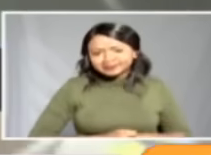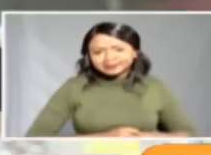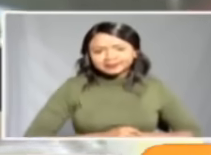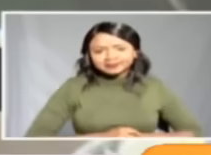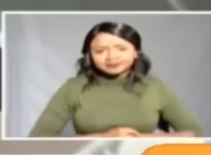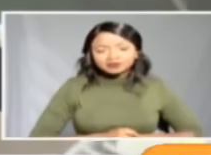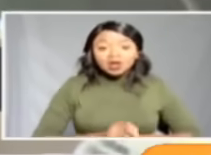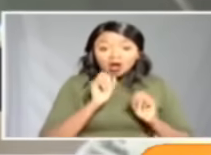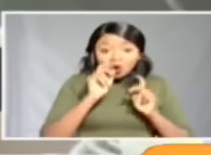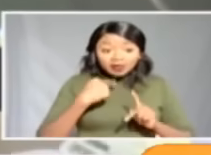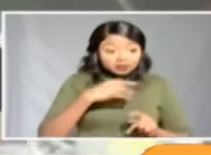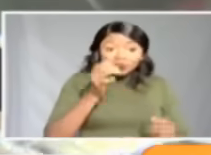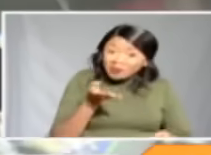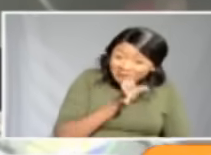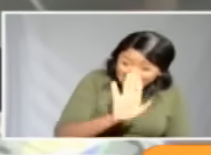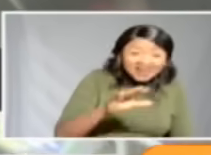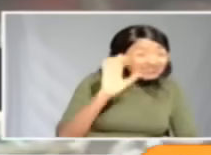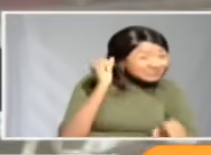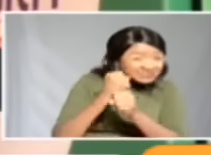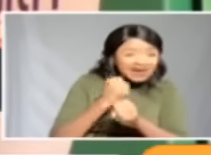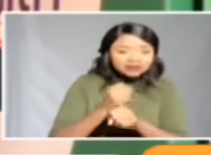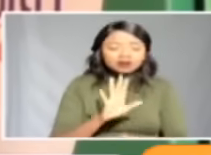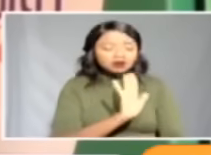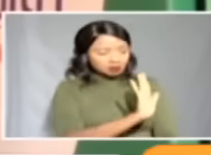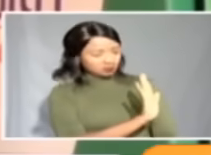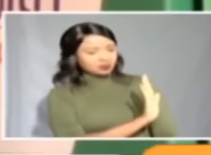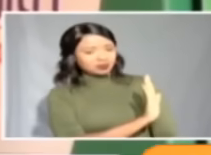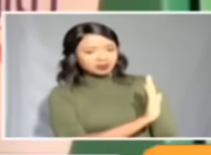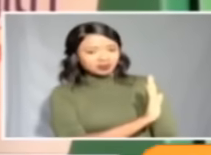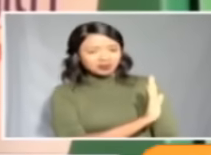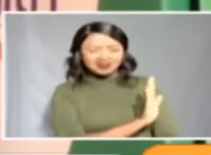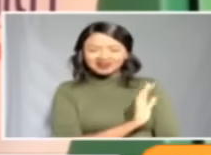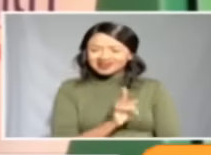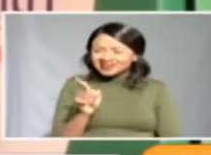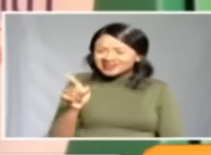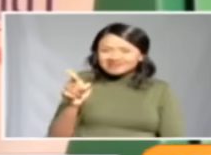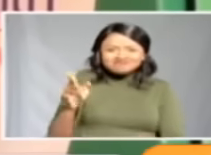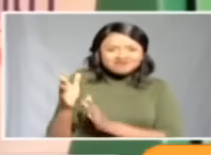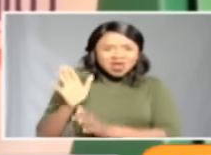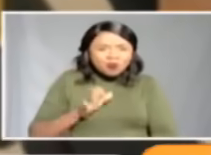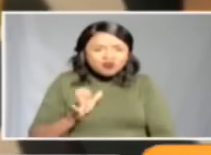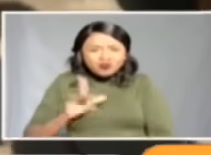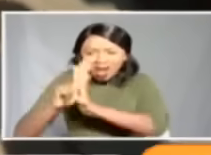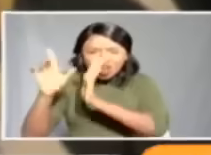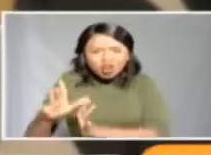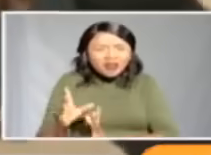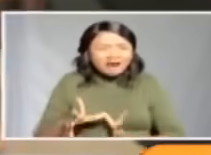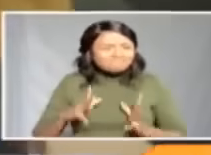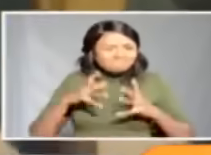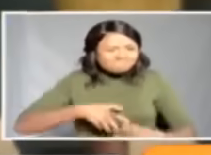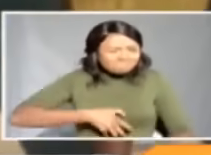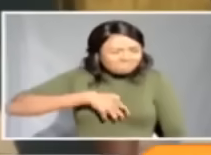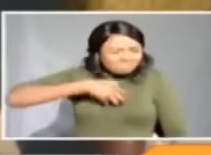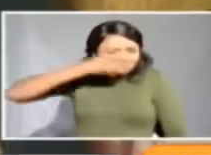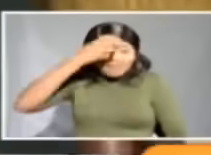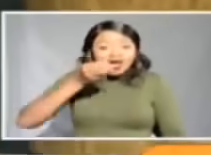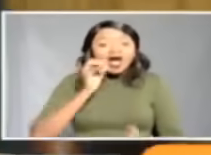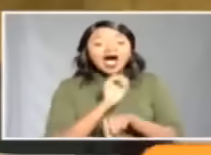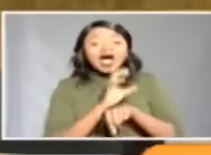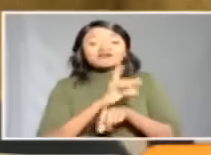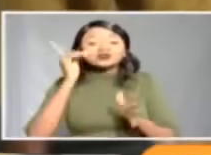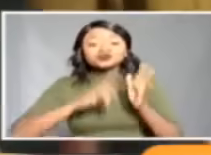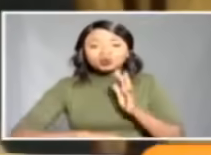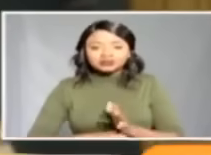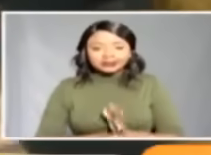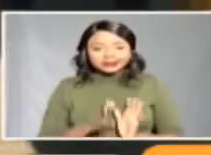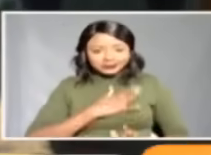ngapi? Sasa rudi huko chachi tena. Mama. Christine alionekana kukereka naye. Wakati huu akamshauri kuandamana